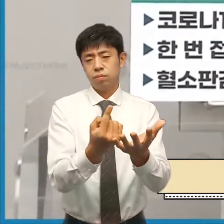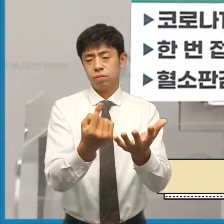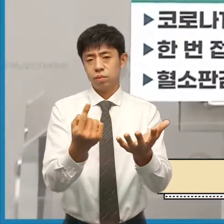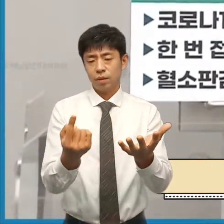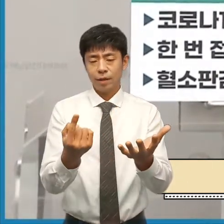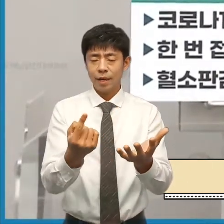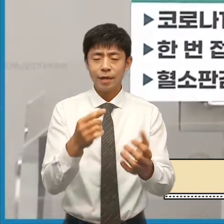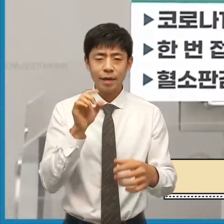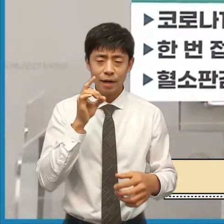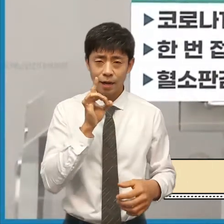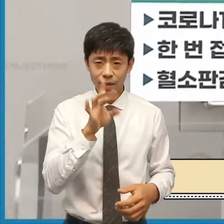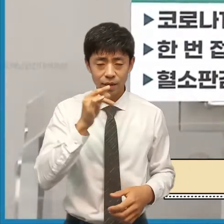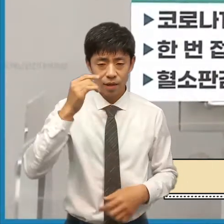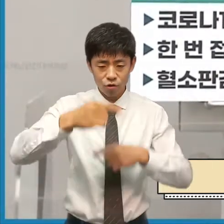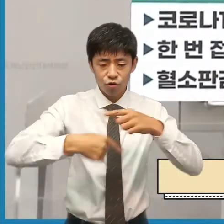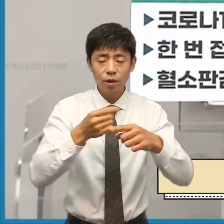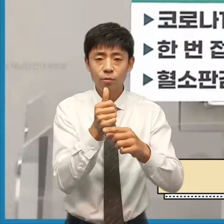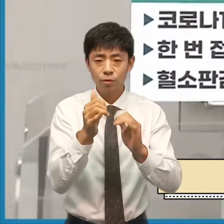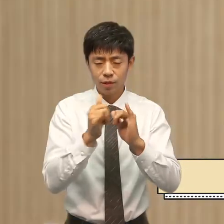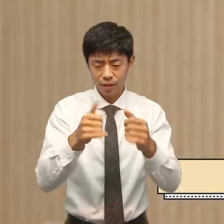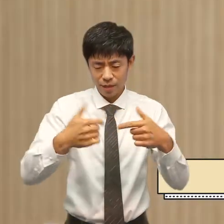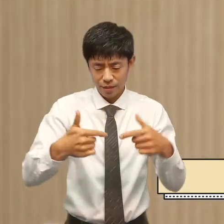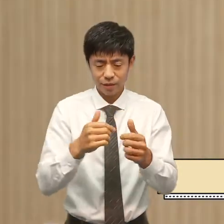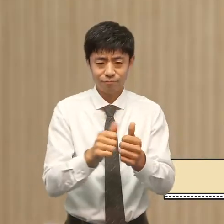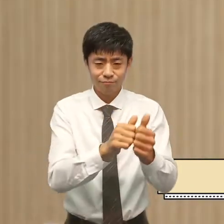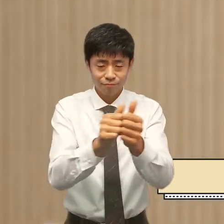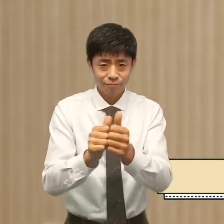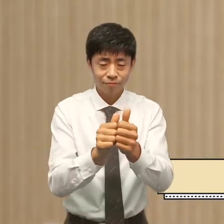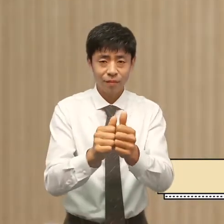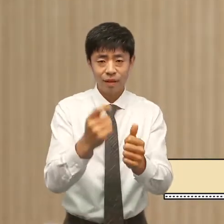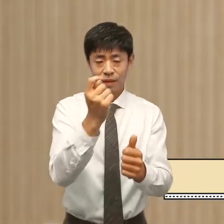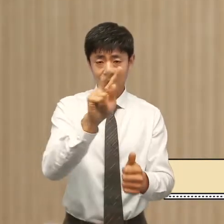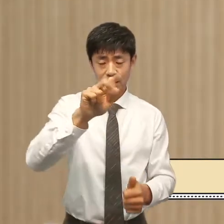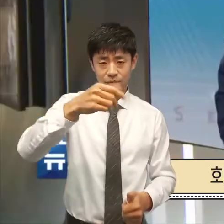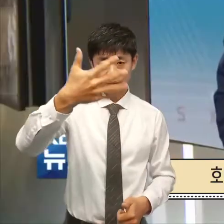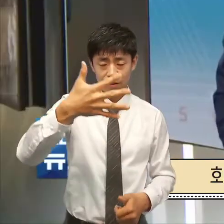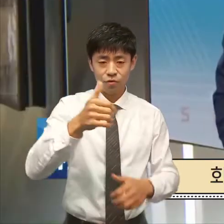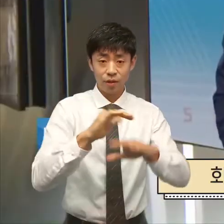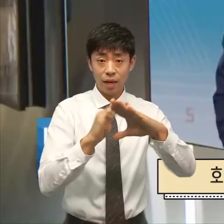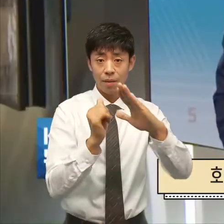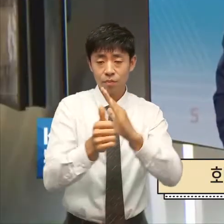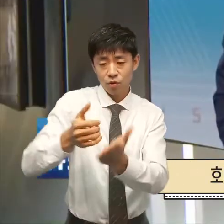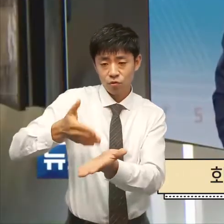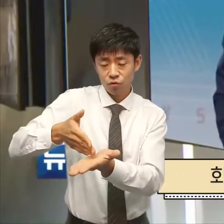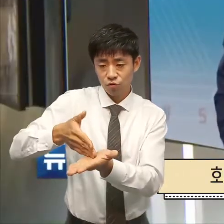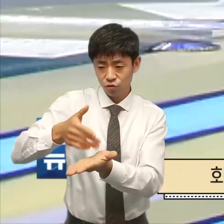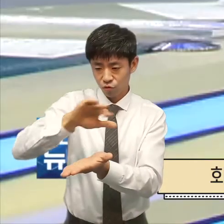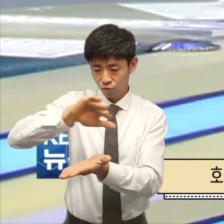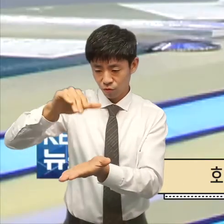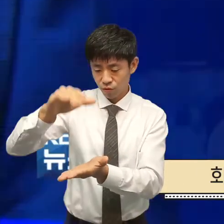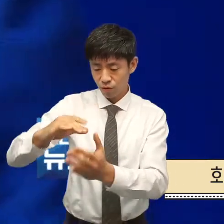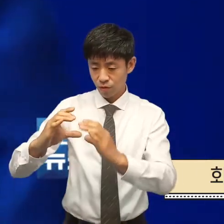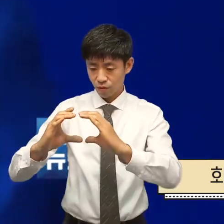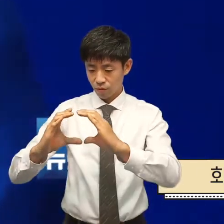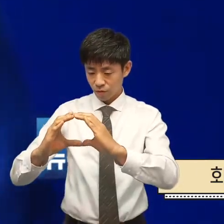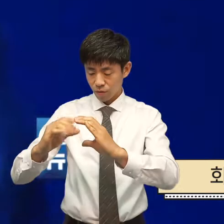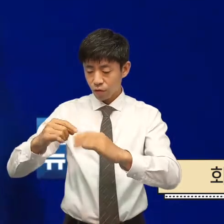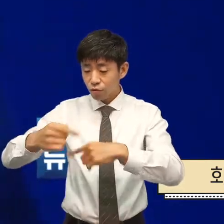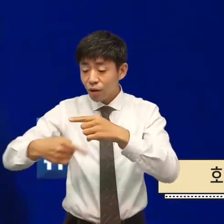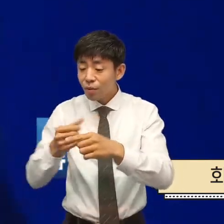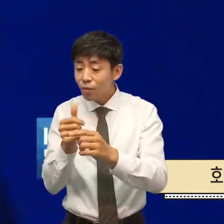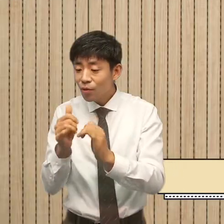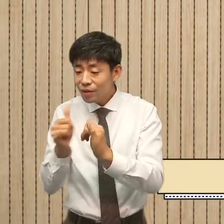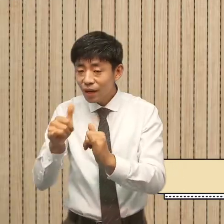보니까 항상 수화 통역사가 동행을 하고 지상파의 메인 뉴스를 보면 화면 우측 하단에 이제 수화 통역사가 수화